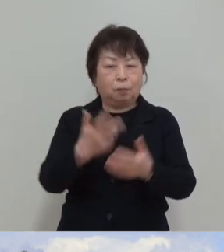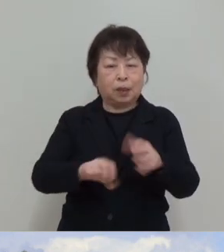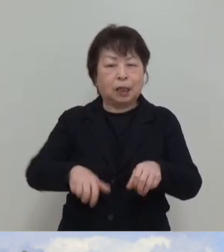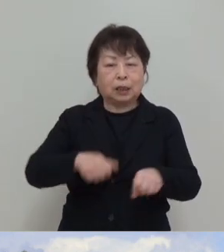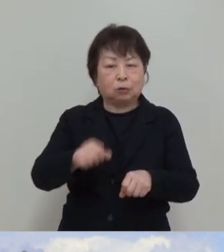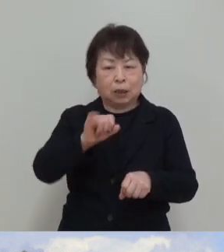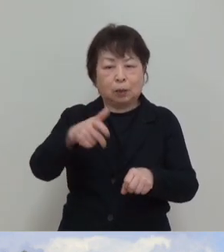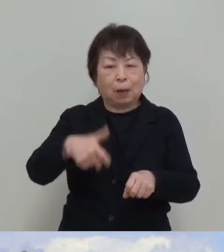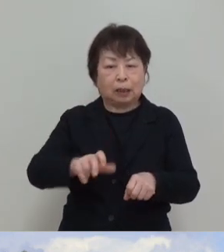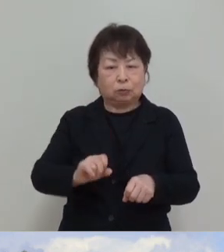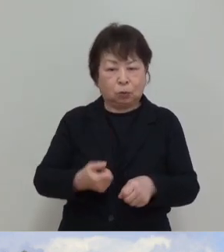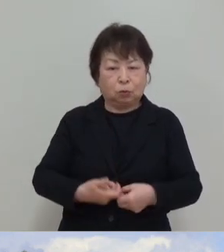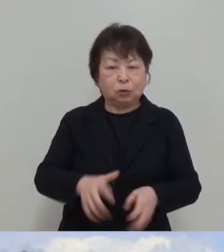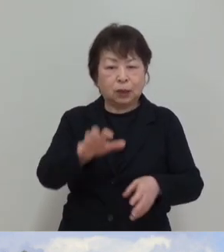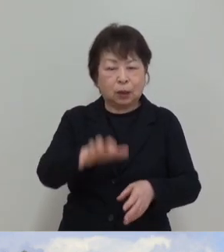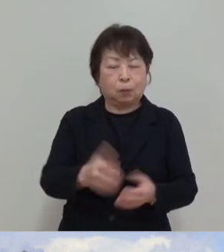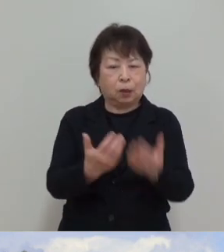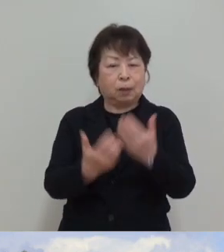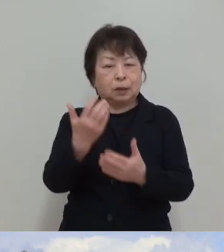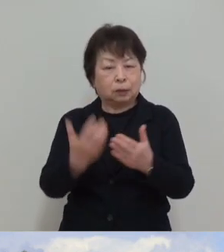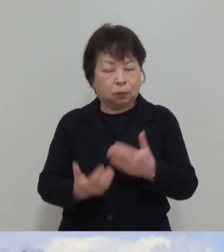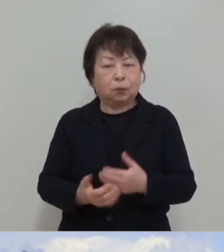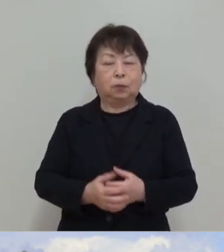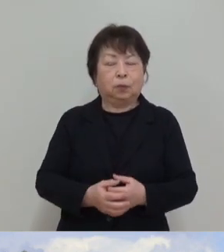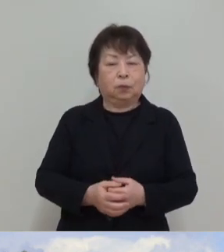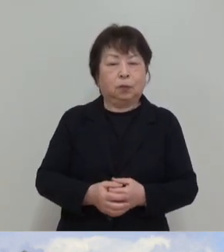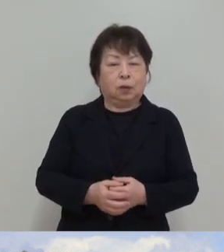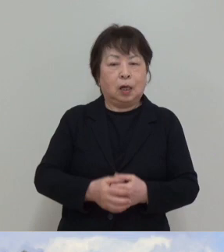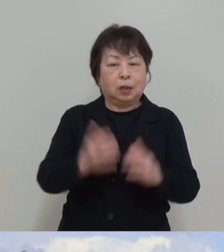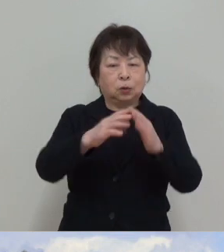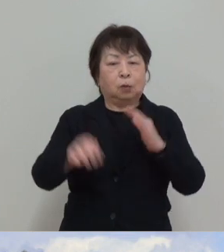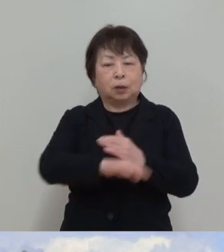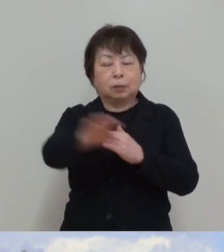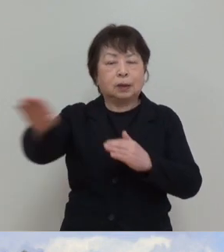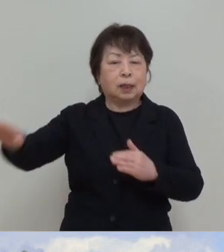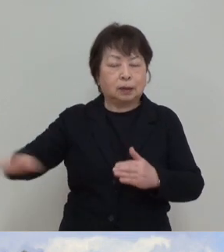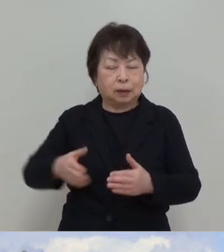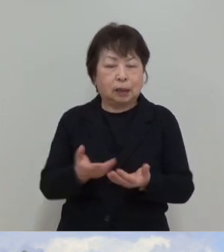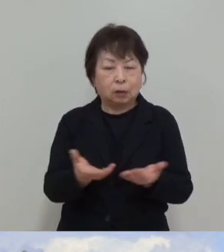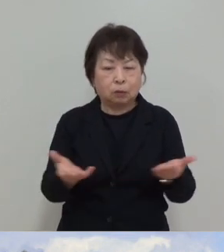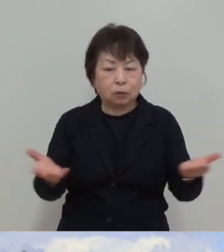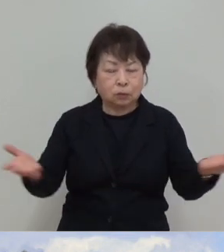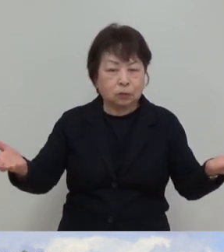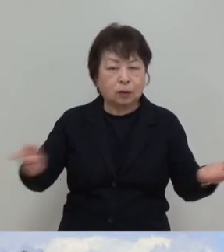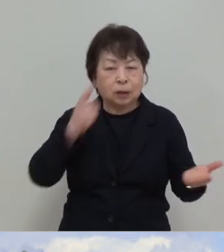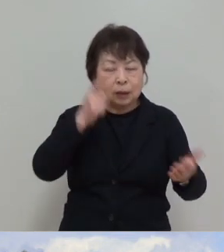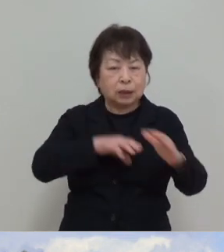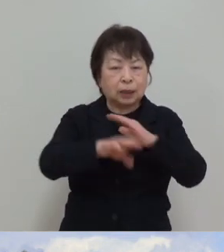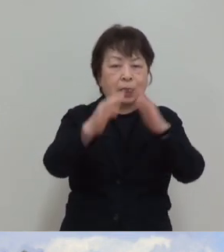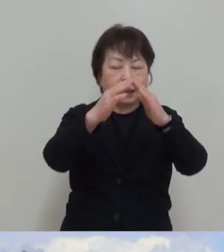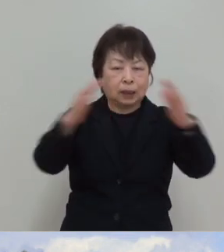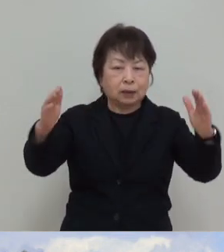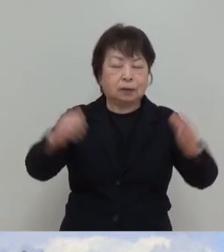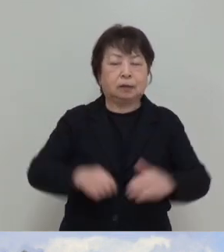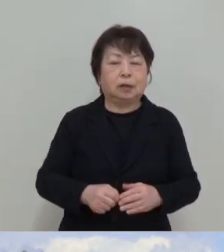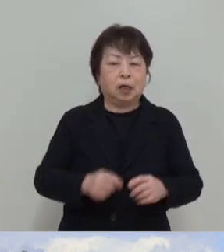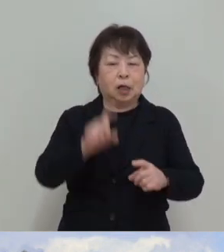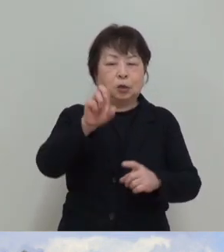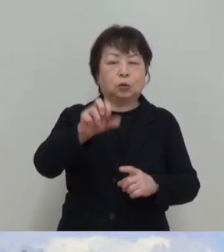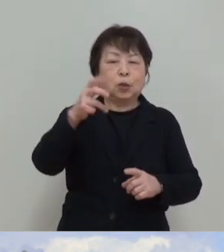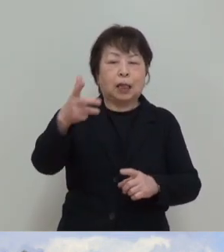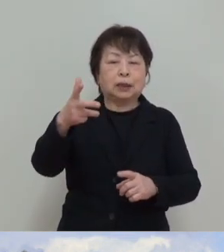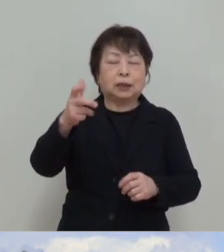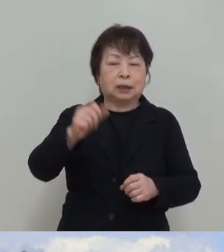e バイクのふるさと森町を町民の皆さんに披露する試写会が、18